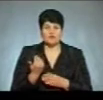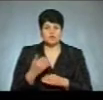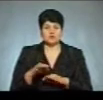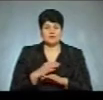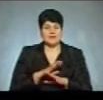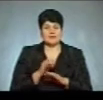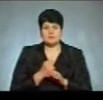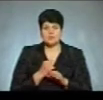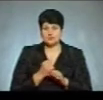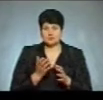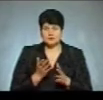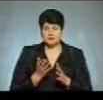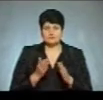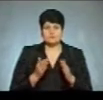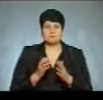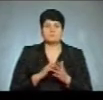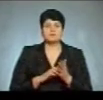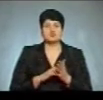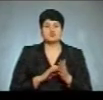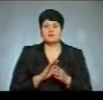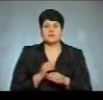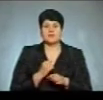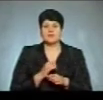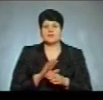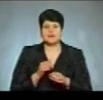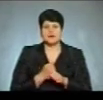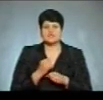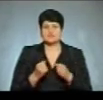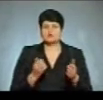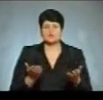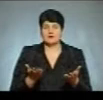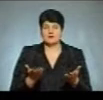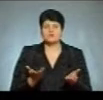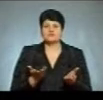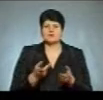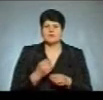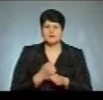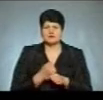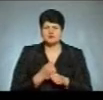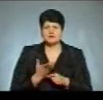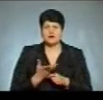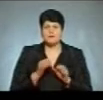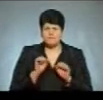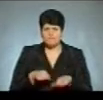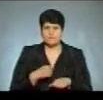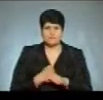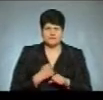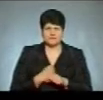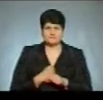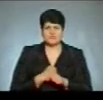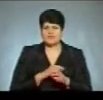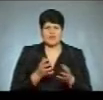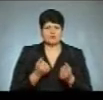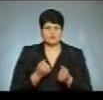працює, знову ж таки, причини непрацевлаштування. Якщо вона не працює і працездатного віку, і не отримує